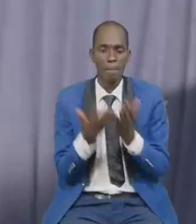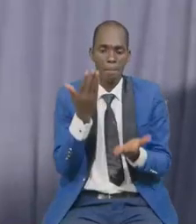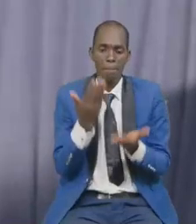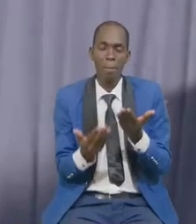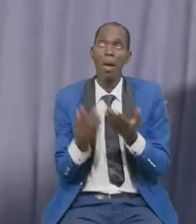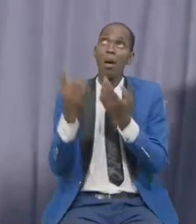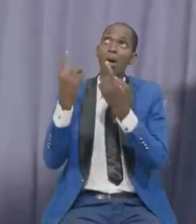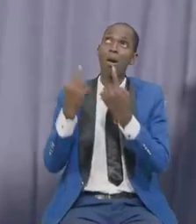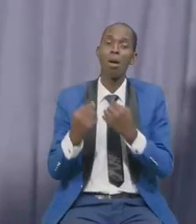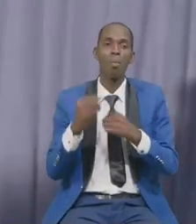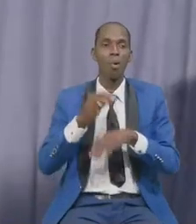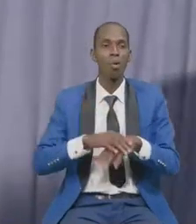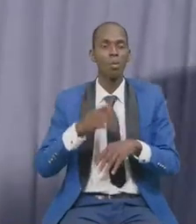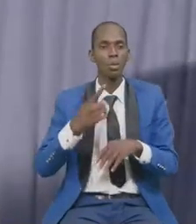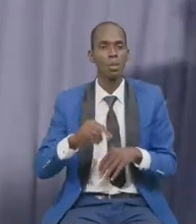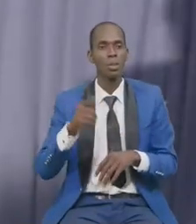eût pour...